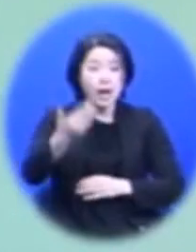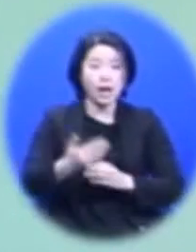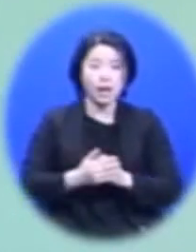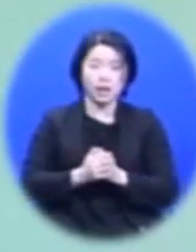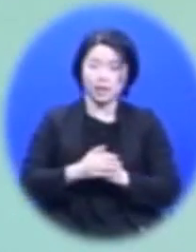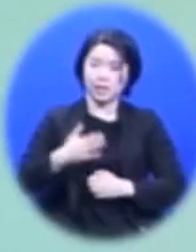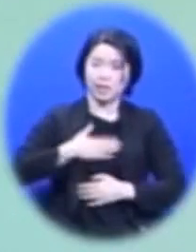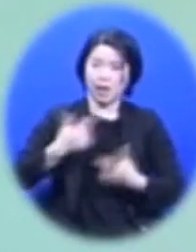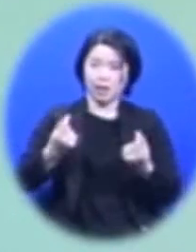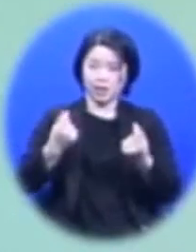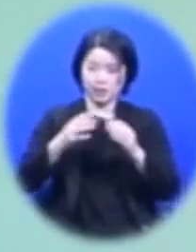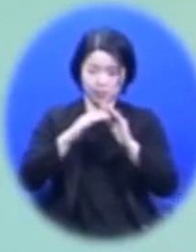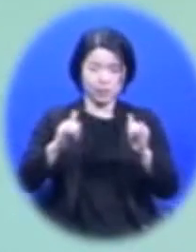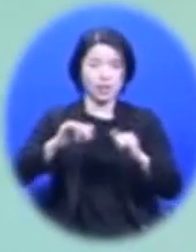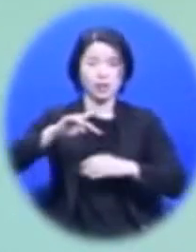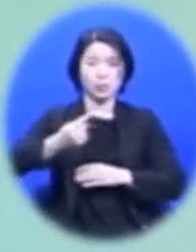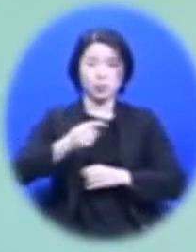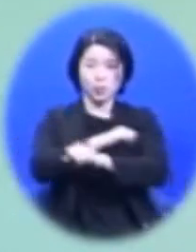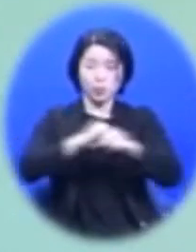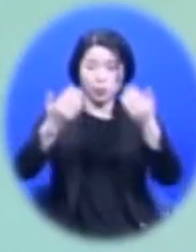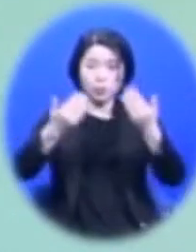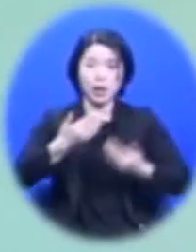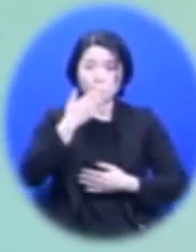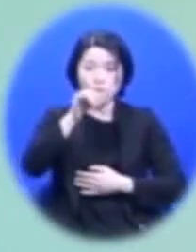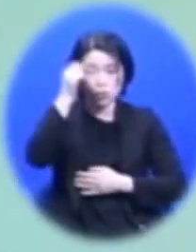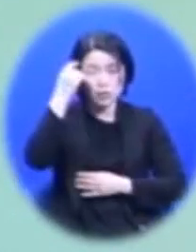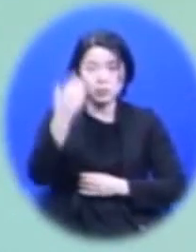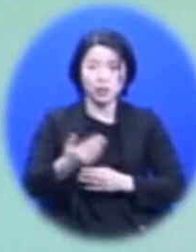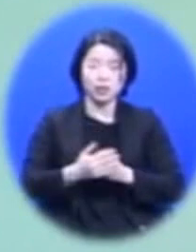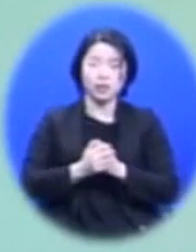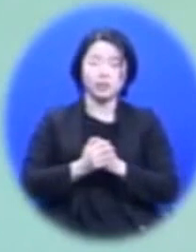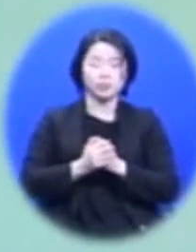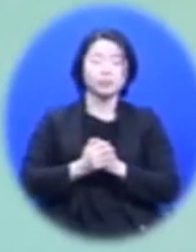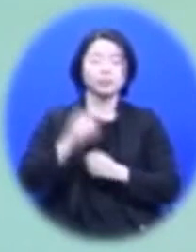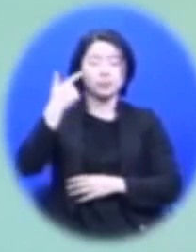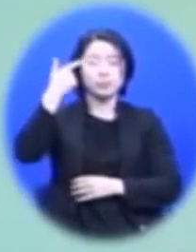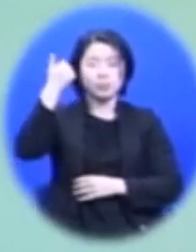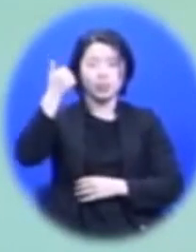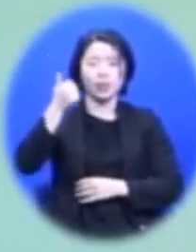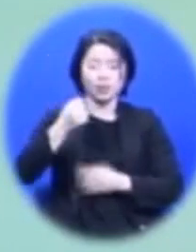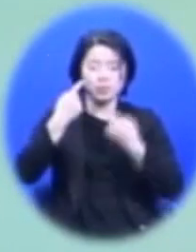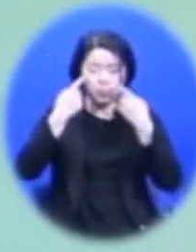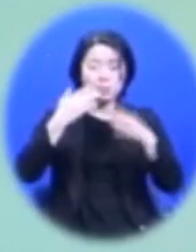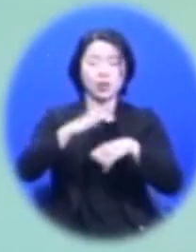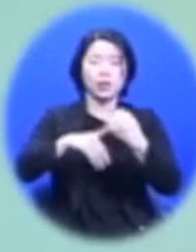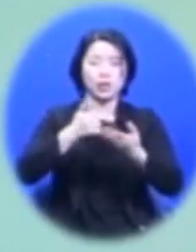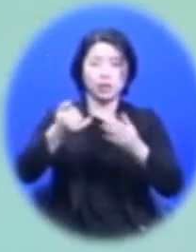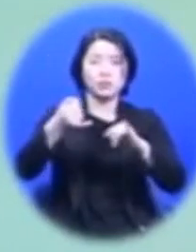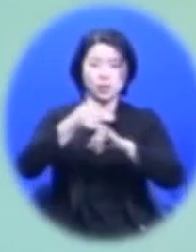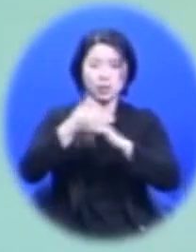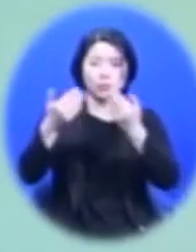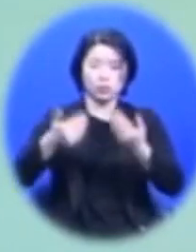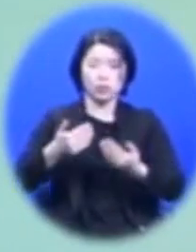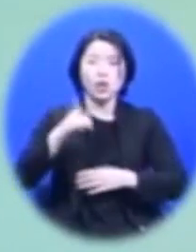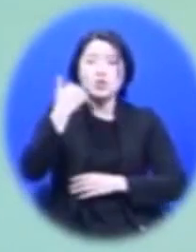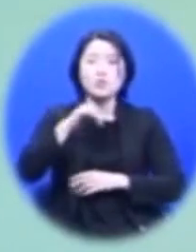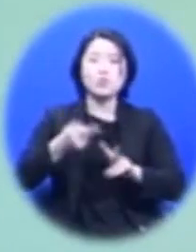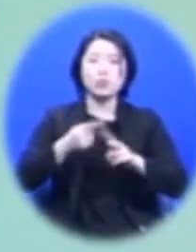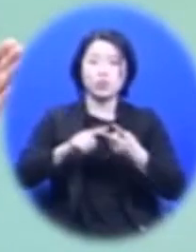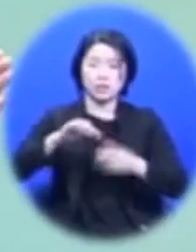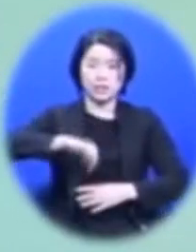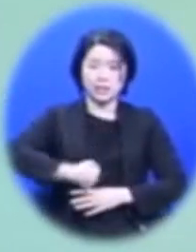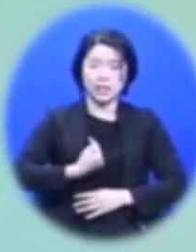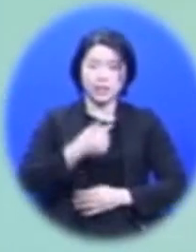나 같은 사람도 용서받을 수 있습니까? 찰스 피니가 분명히 하나님은 약속하시기를 누구든지 자기의